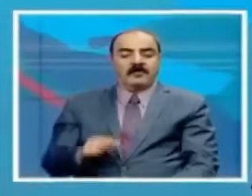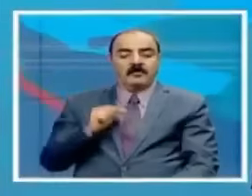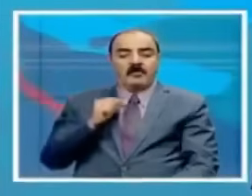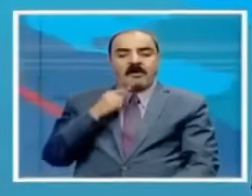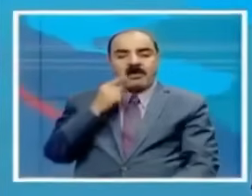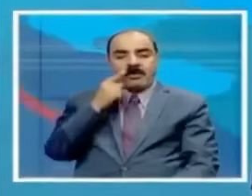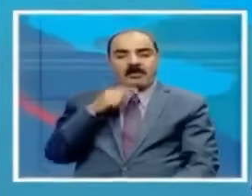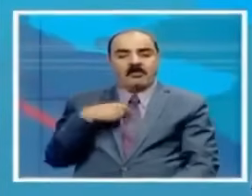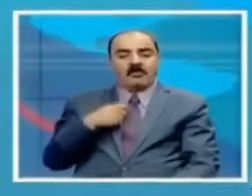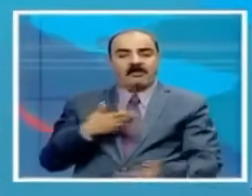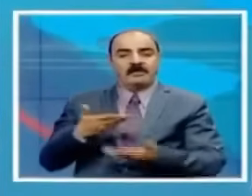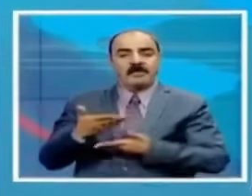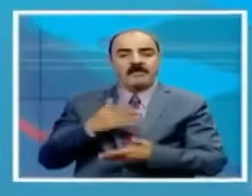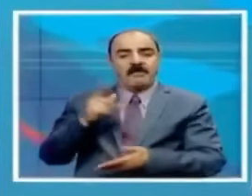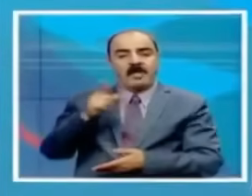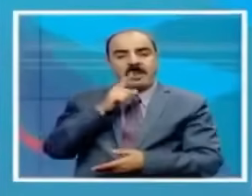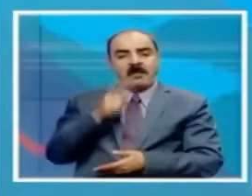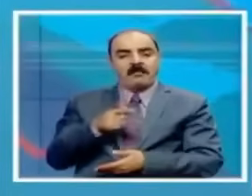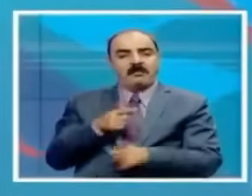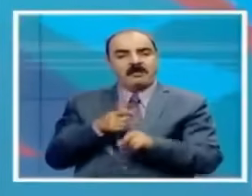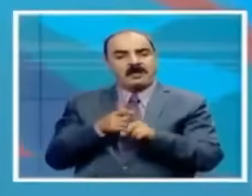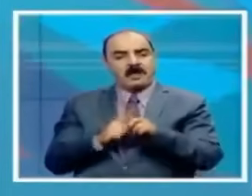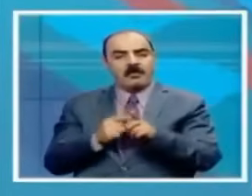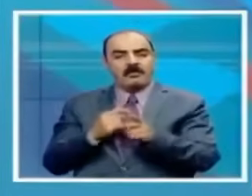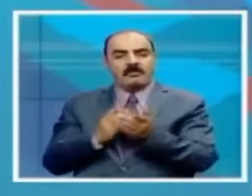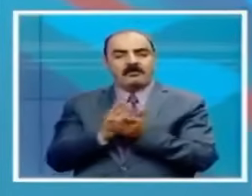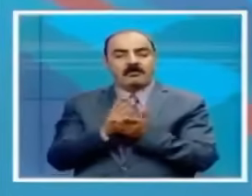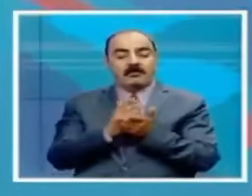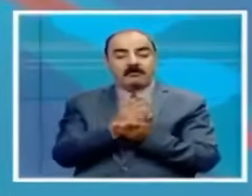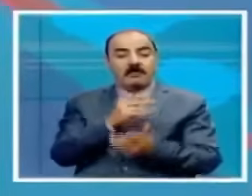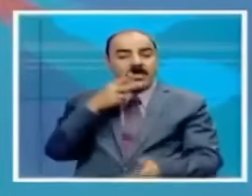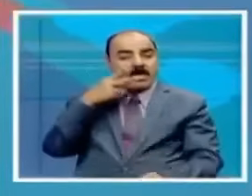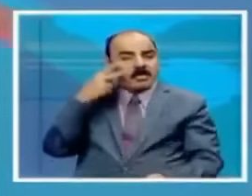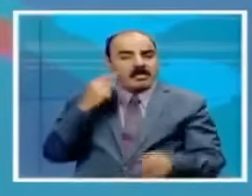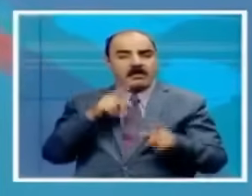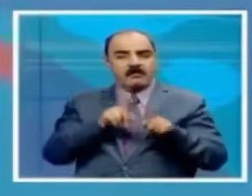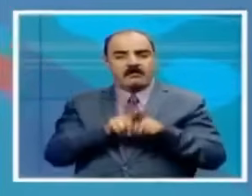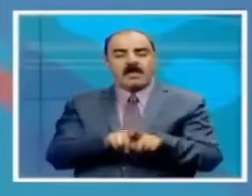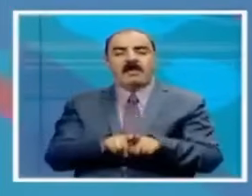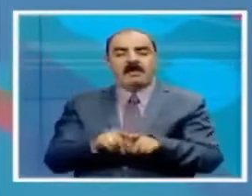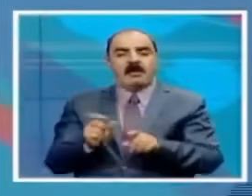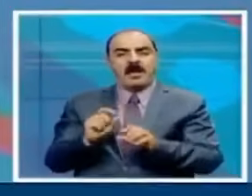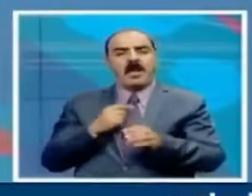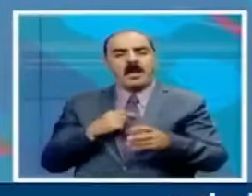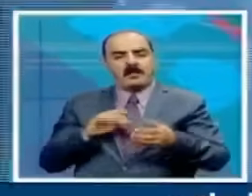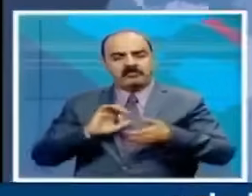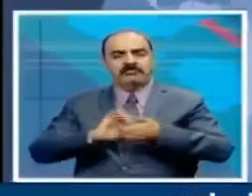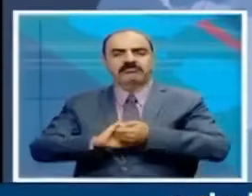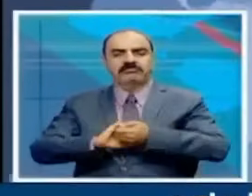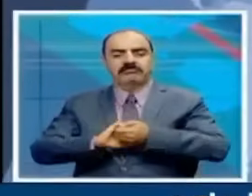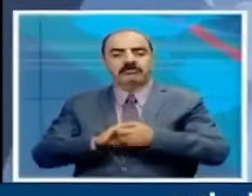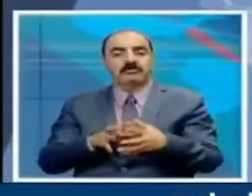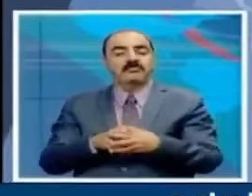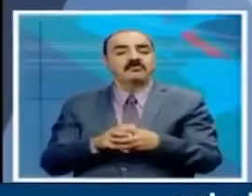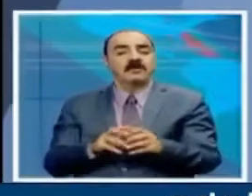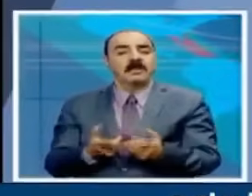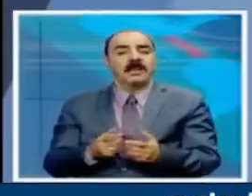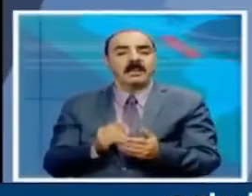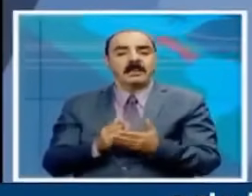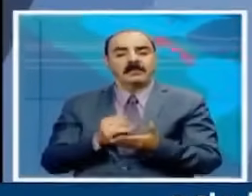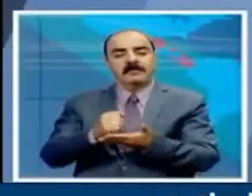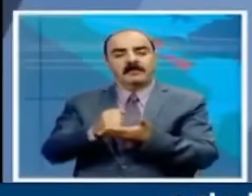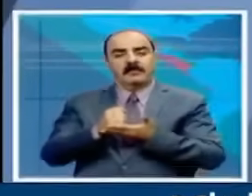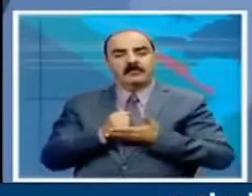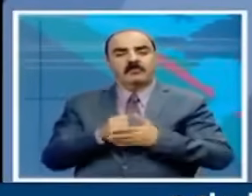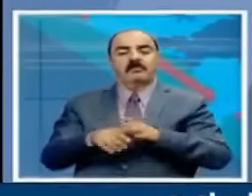بحثت الدكتورة رانيا المشاط وزيرة التعاون الدولي مع نائب وزير الخارجية الإيطالي برامج التعاون الثنائية التي تم من